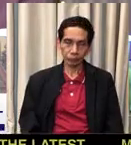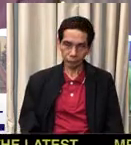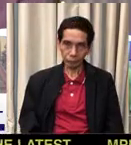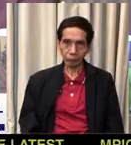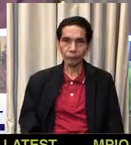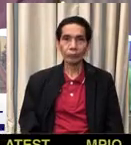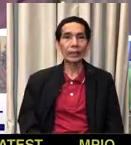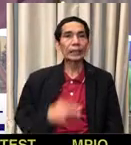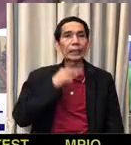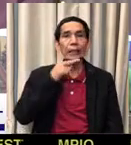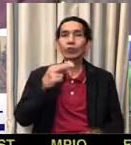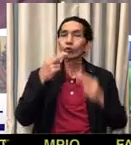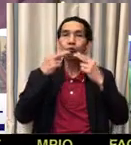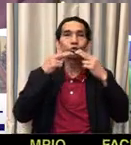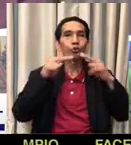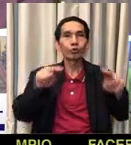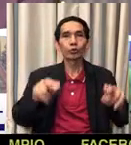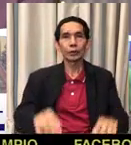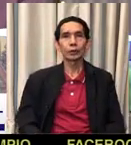Hindi to good news.